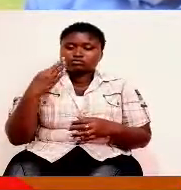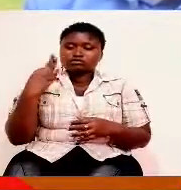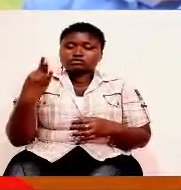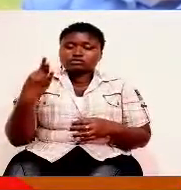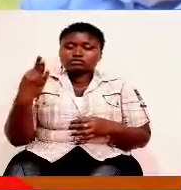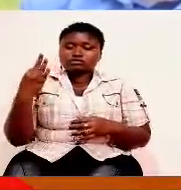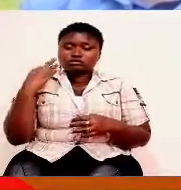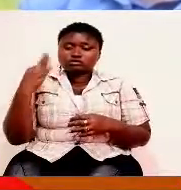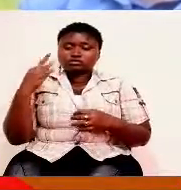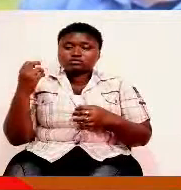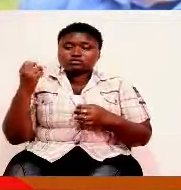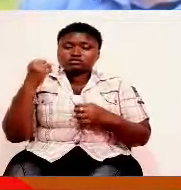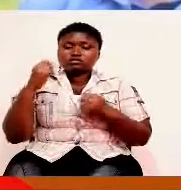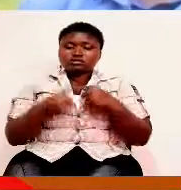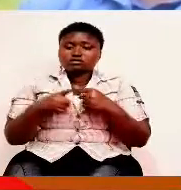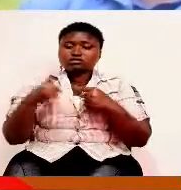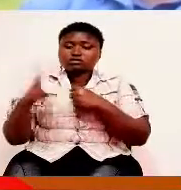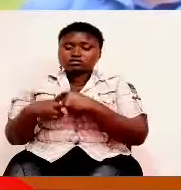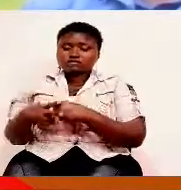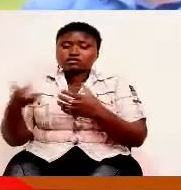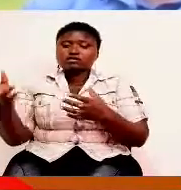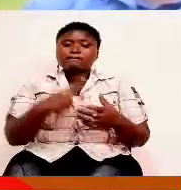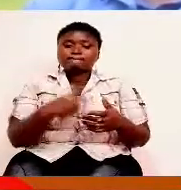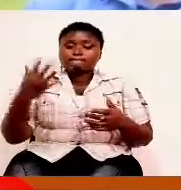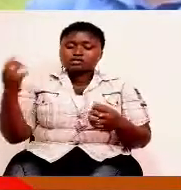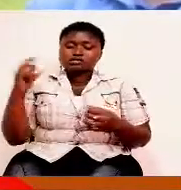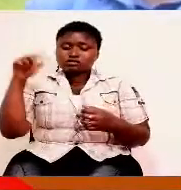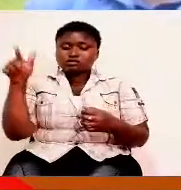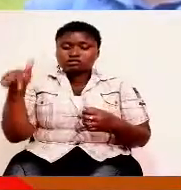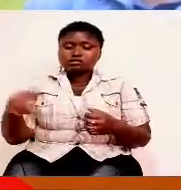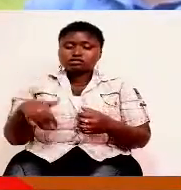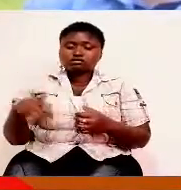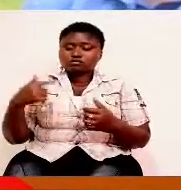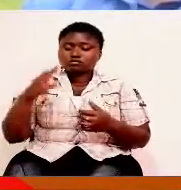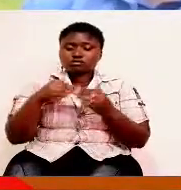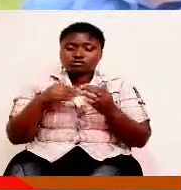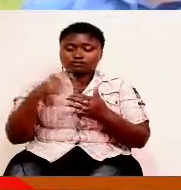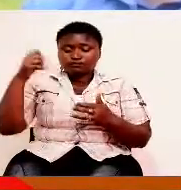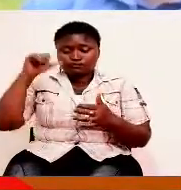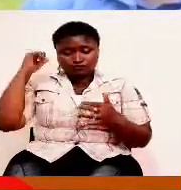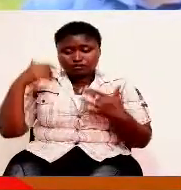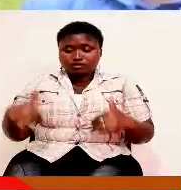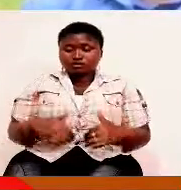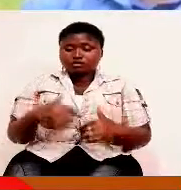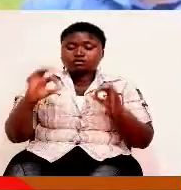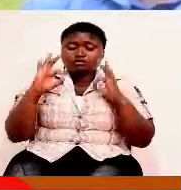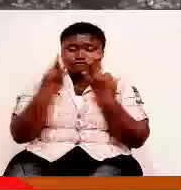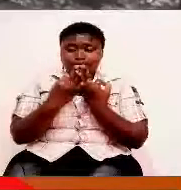60-70% of the cases of defilement we have in Nyeri are connected to